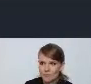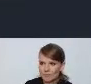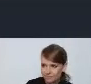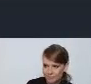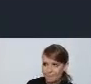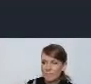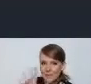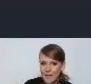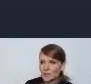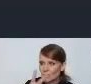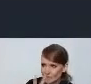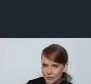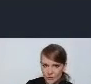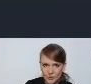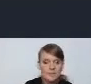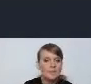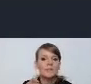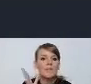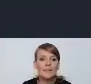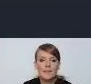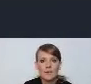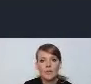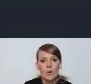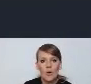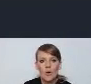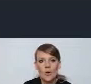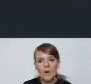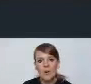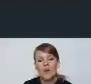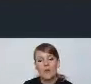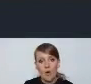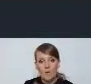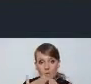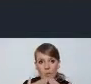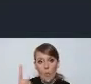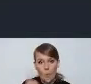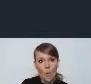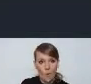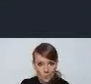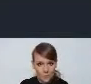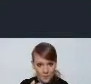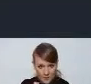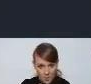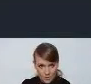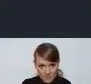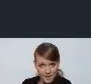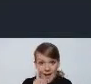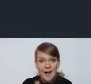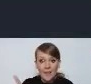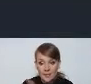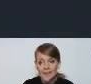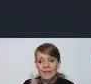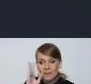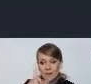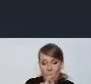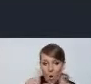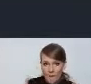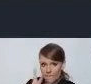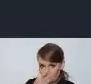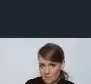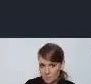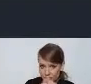mieście, więc to jest nie tylko kwestia tego, że pozwoli to zaoszczędzić środki, ale także zmienić wygląd tych obiektów,